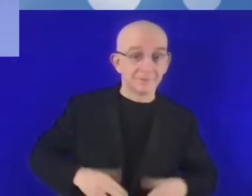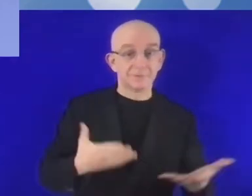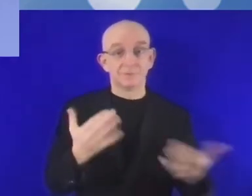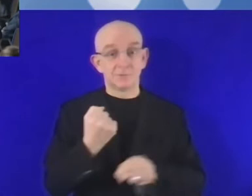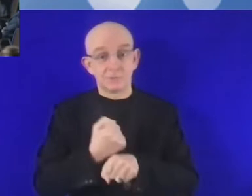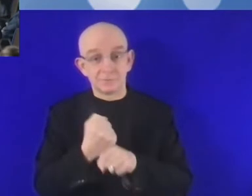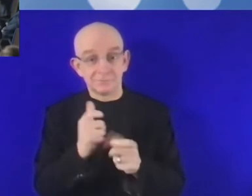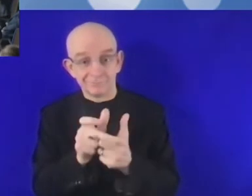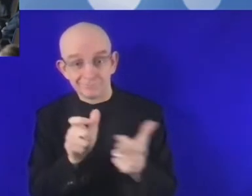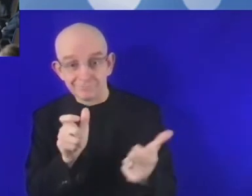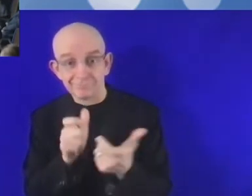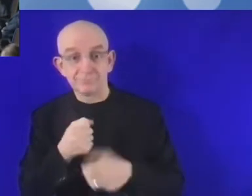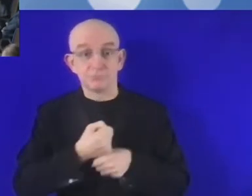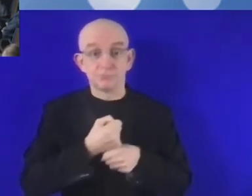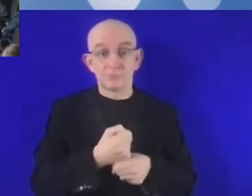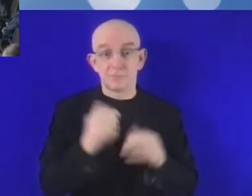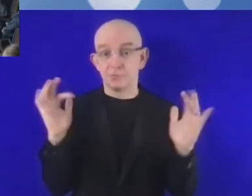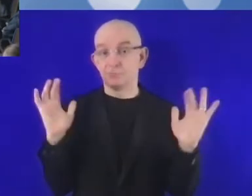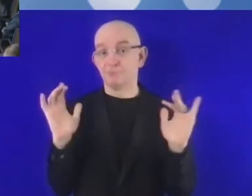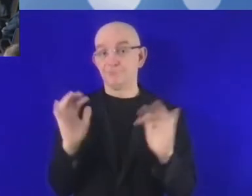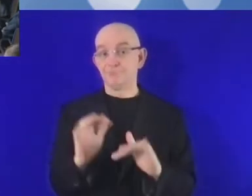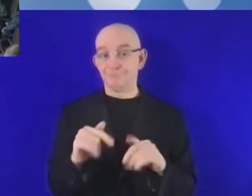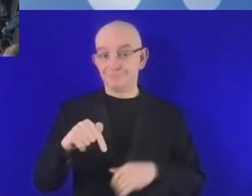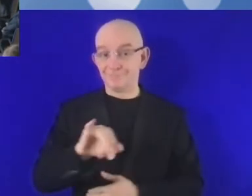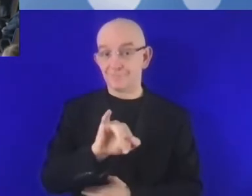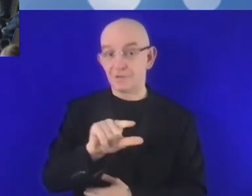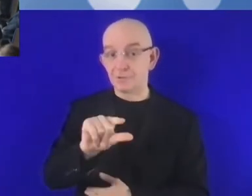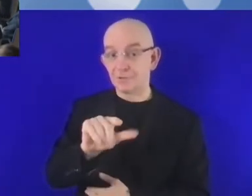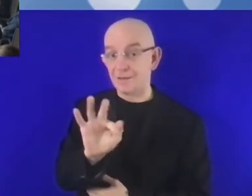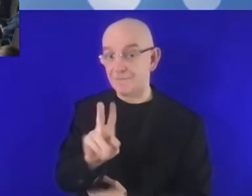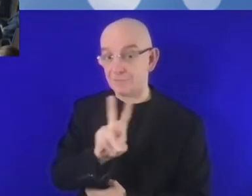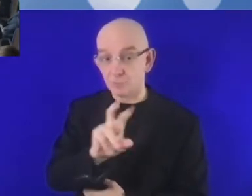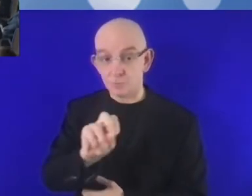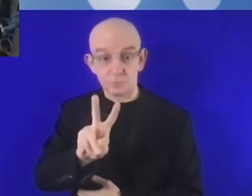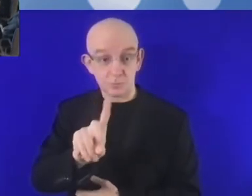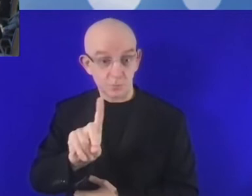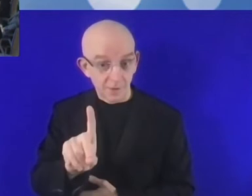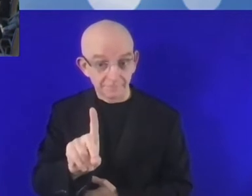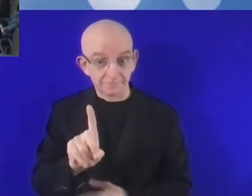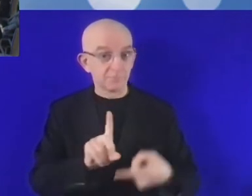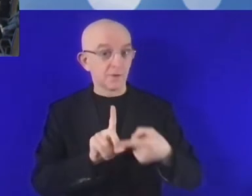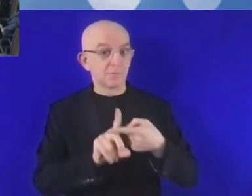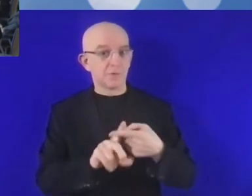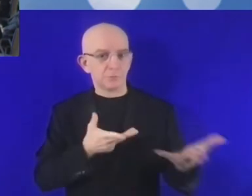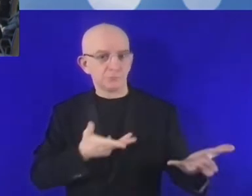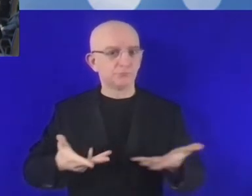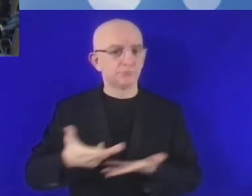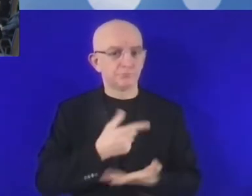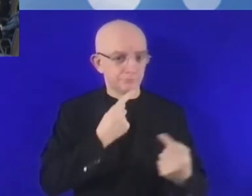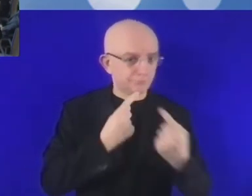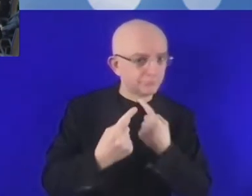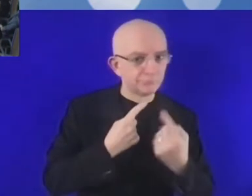إلى أصوات رجال الأعمال، إلى أصوات الوزراء، أصحاب الشركات الكبرى، كلهم هنا معنا